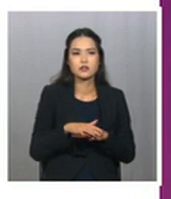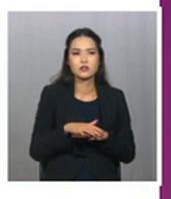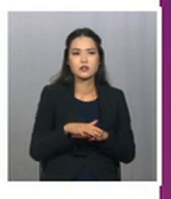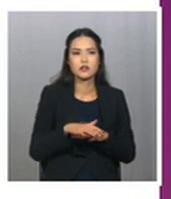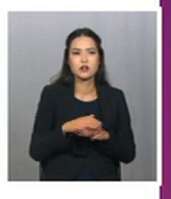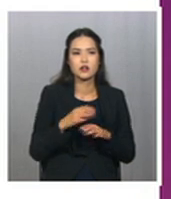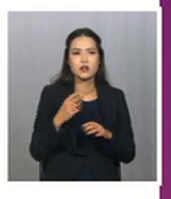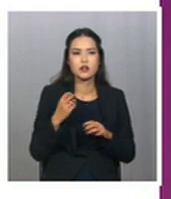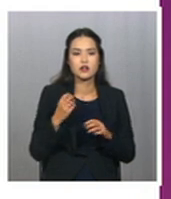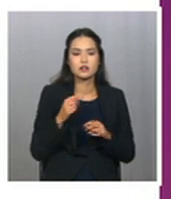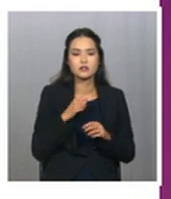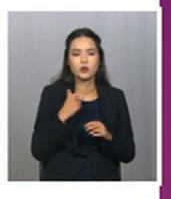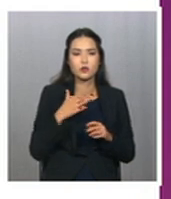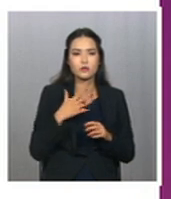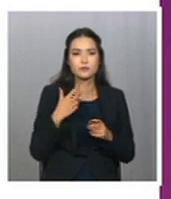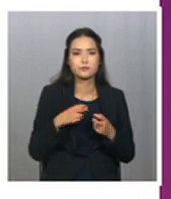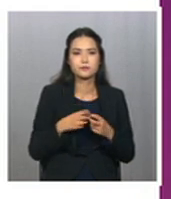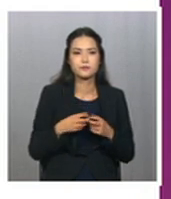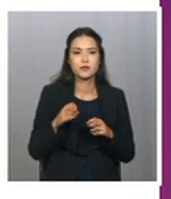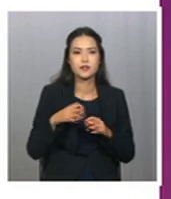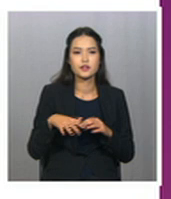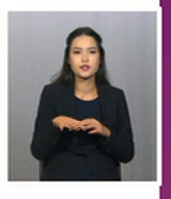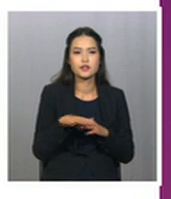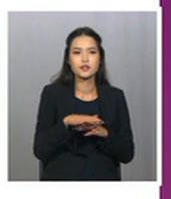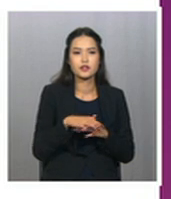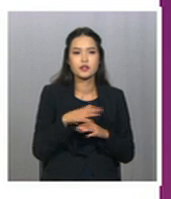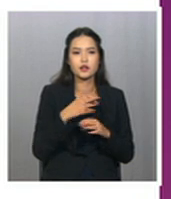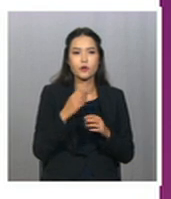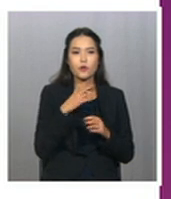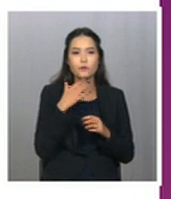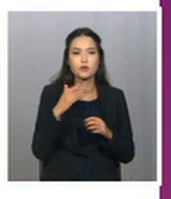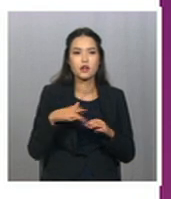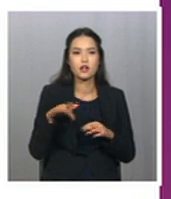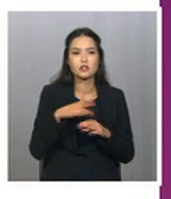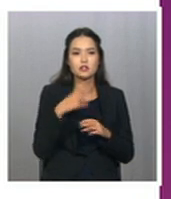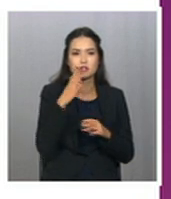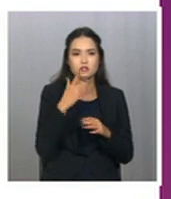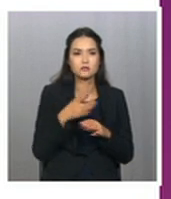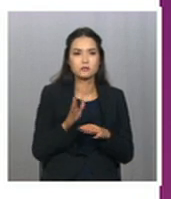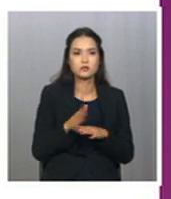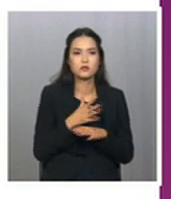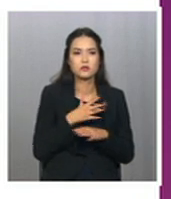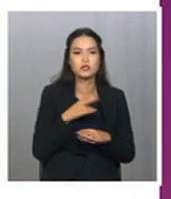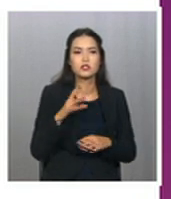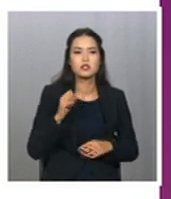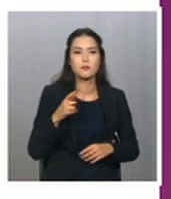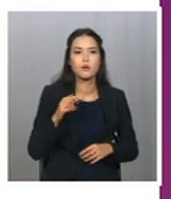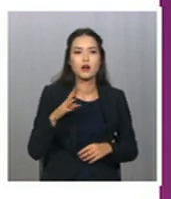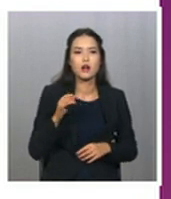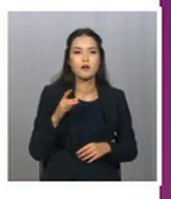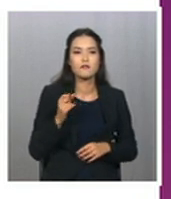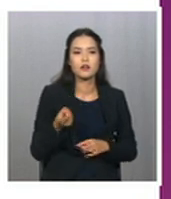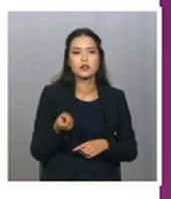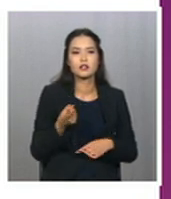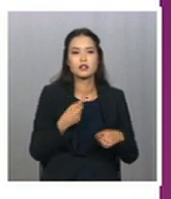Дәлелдері: көптеген қалалар жер бетінен жойылды, демографияға кері әсерін